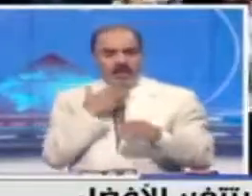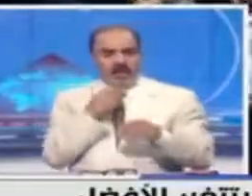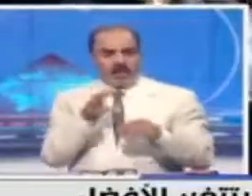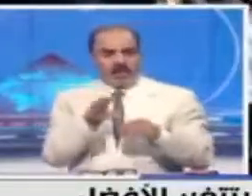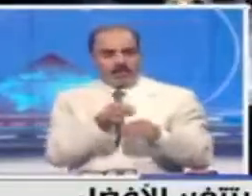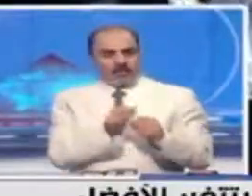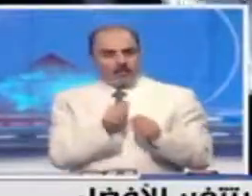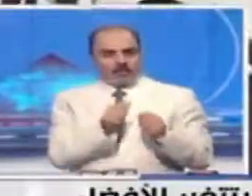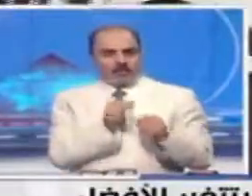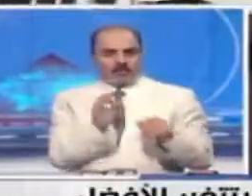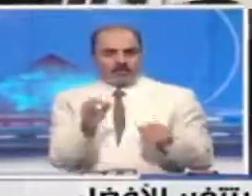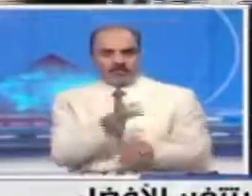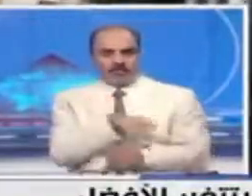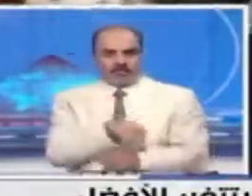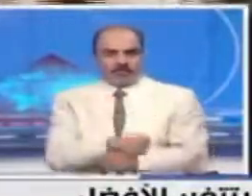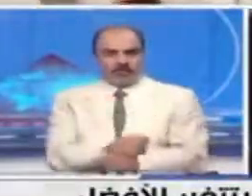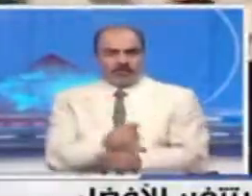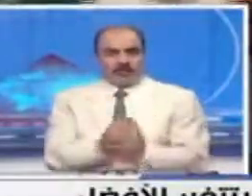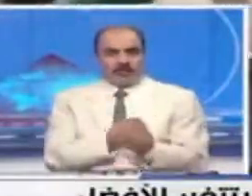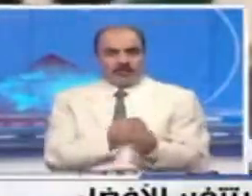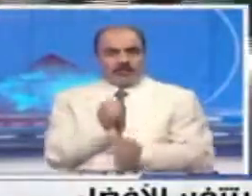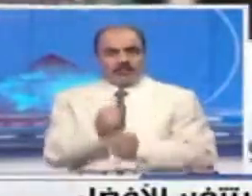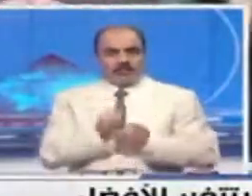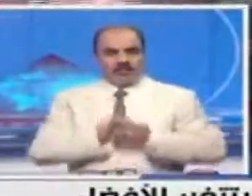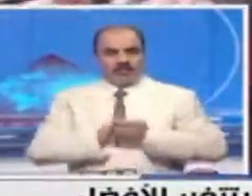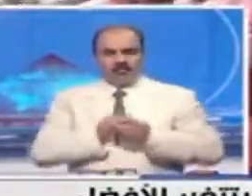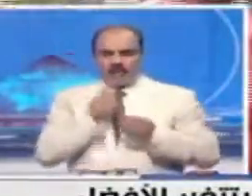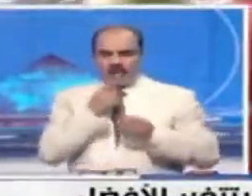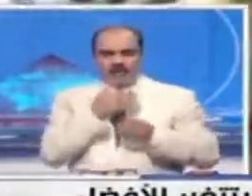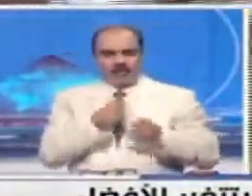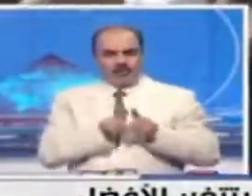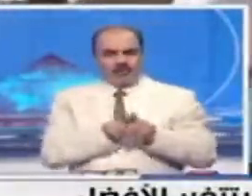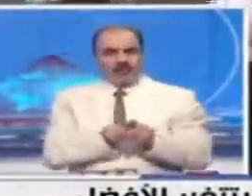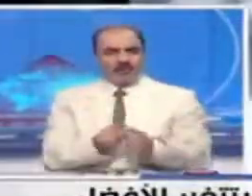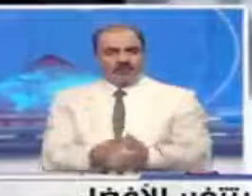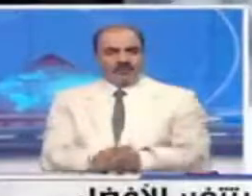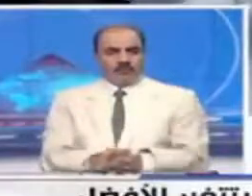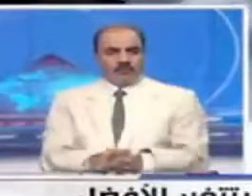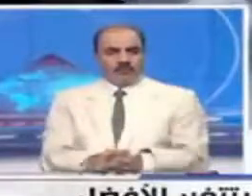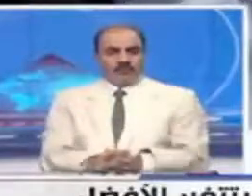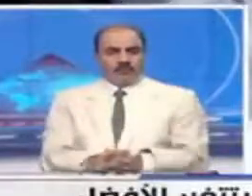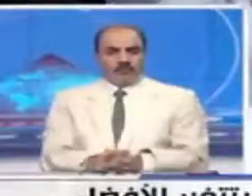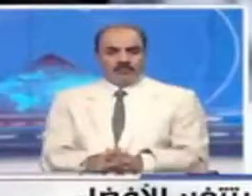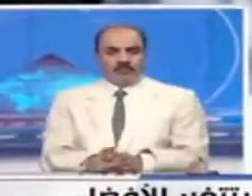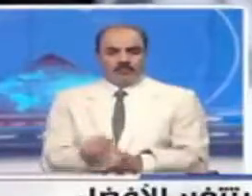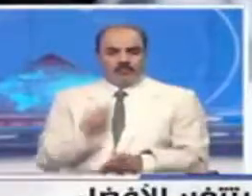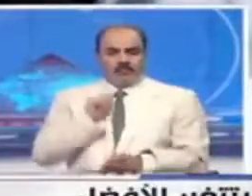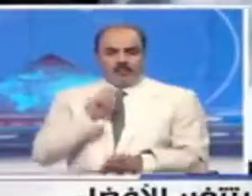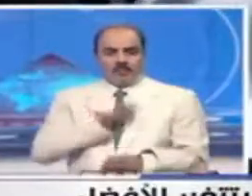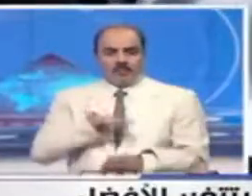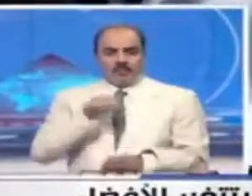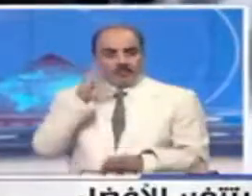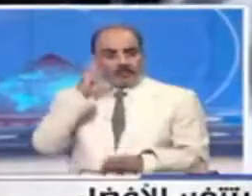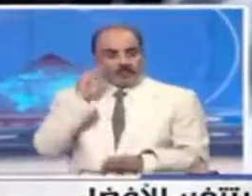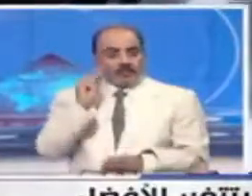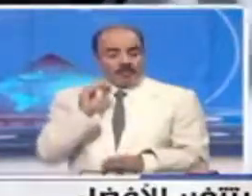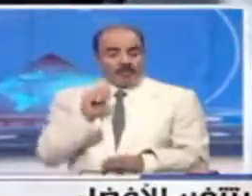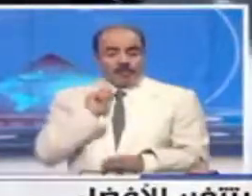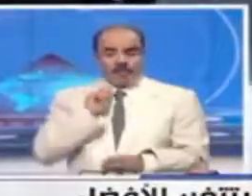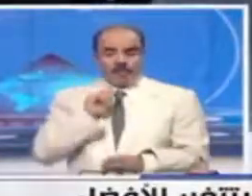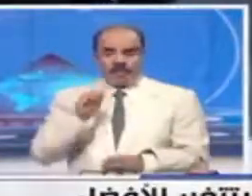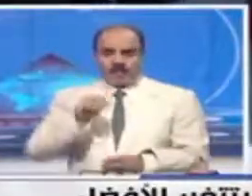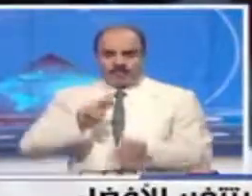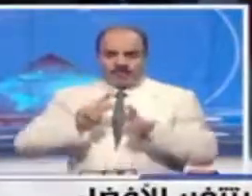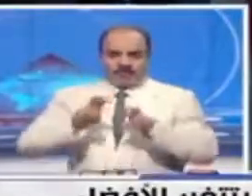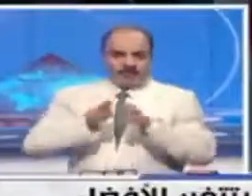الأسرة كافة وتعزيز جهود التنمية المستدامة للدولة. بنستعين بالسادة المحافظين وهم من خلال متابعتهم